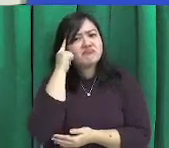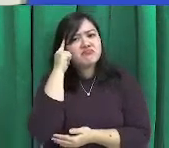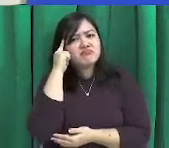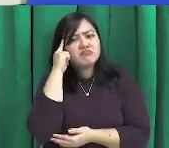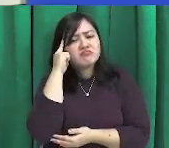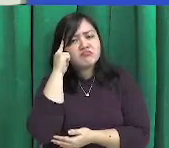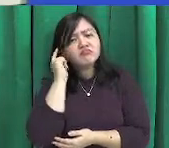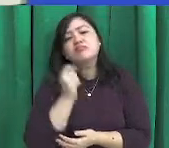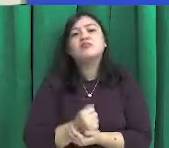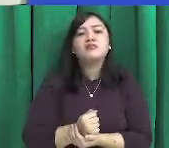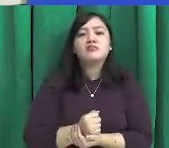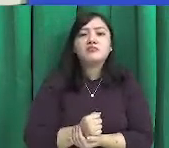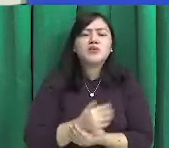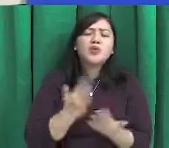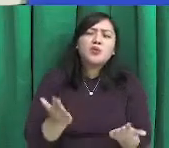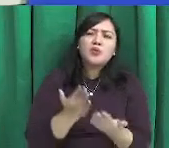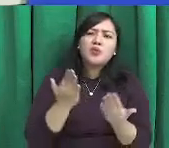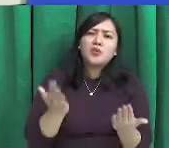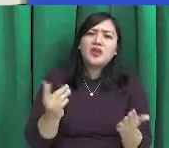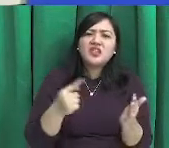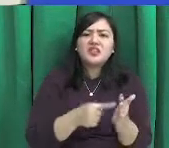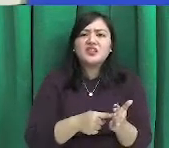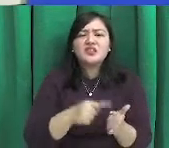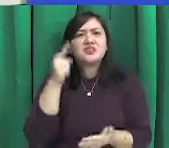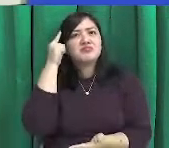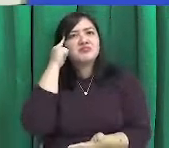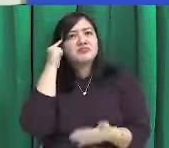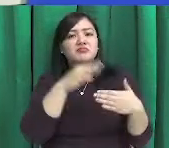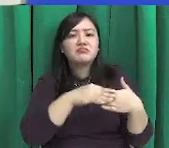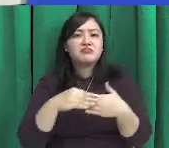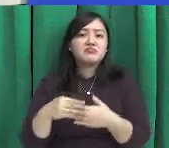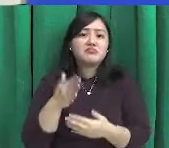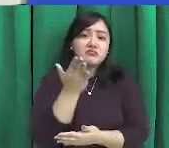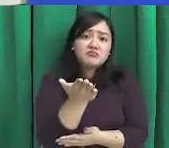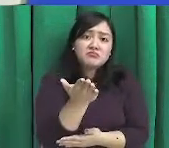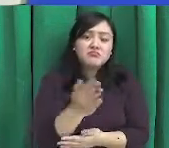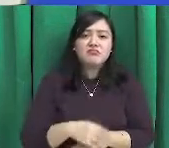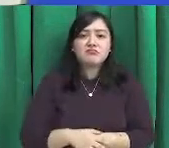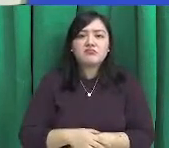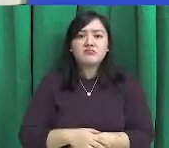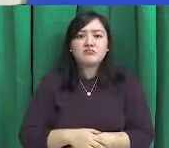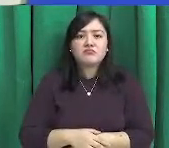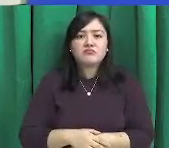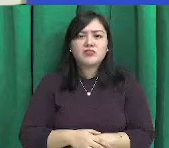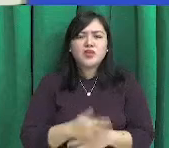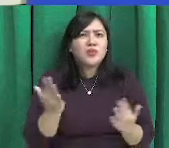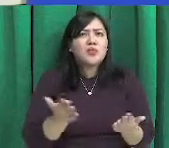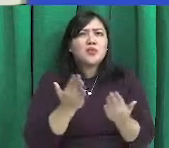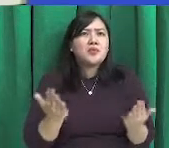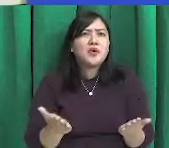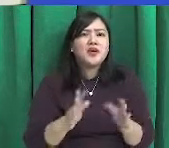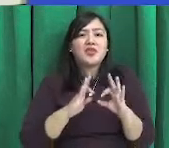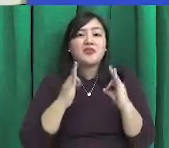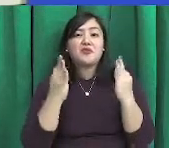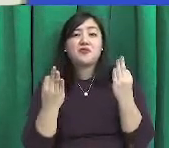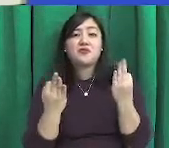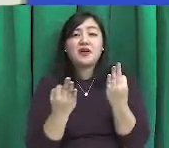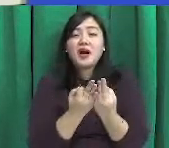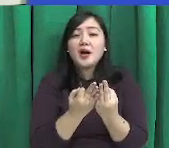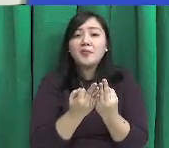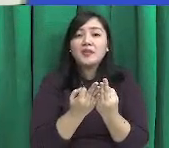dadalhin ng reason mo kung ganyan ang reason mo? Alright. Saan patutungo ang iyong pamilya sa pamamagitan ng reason mo?